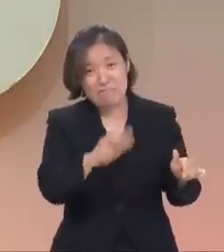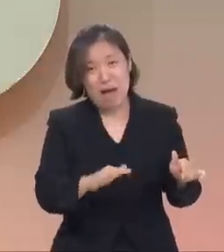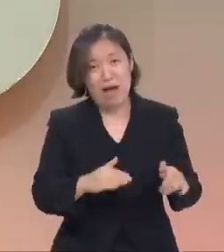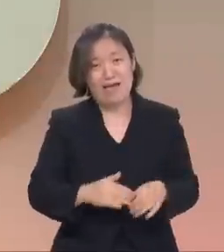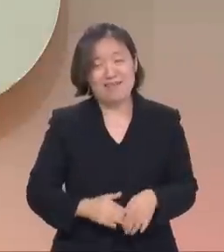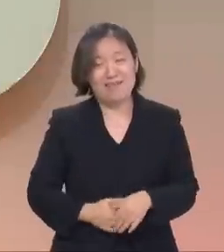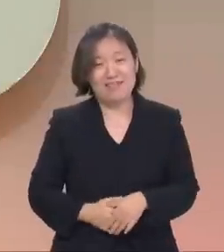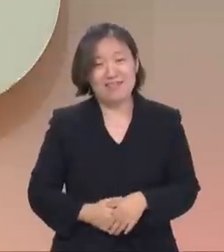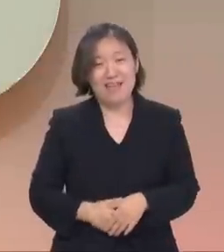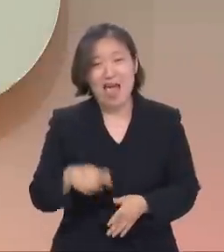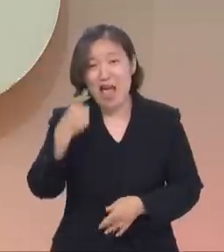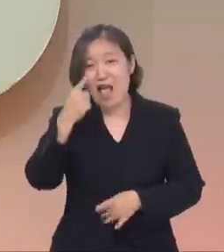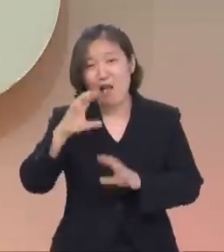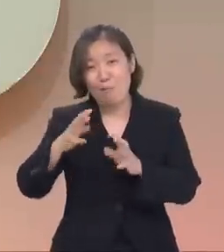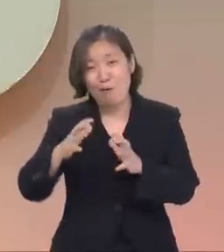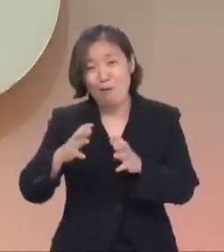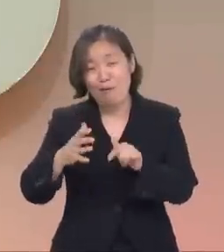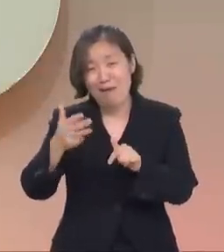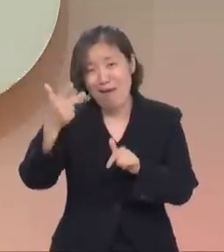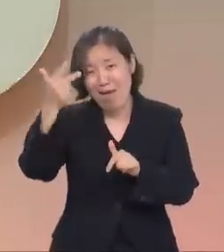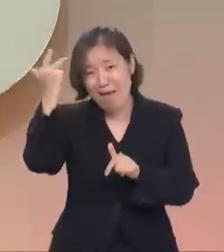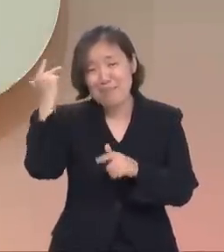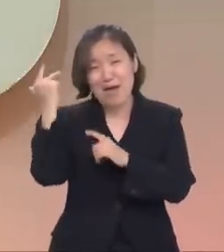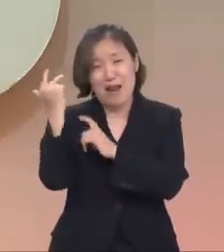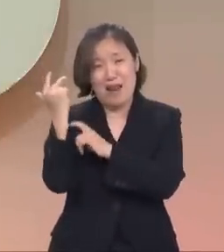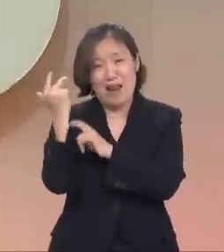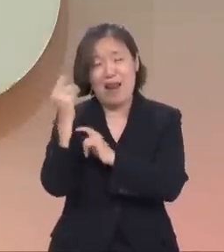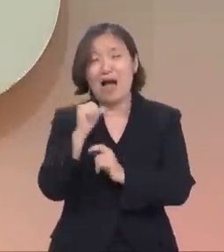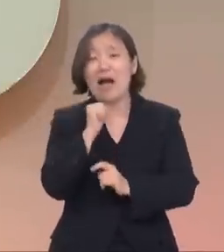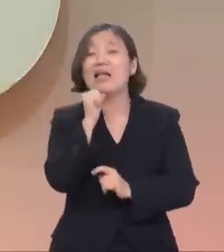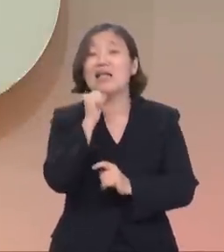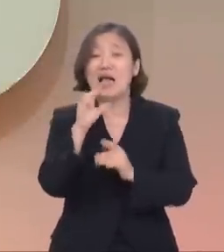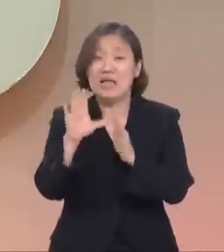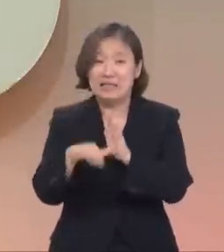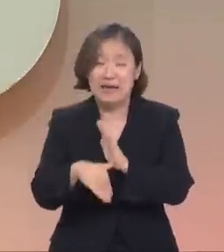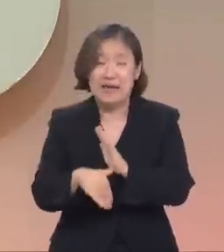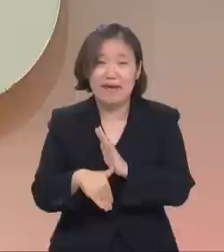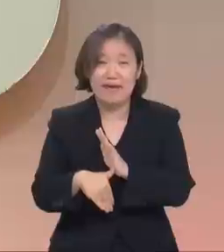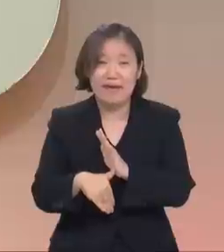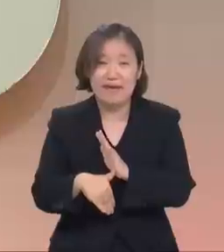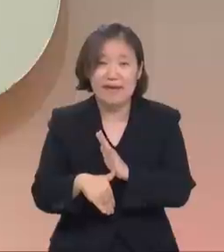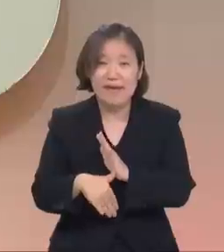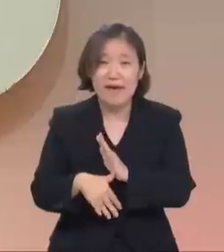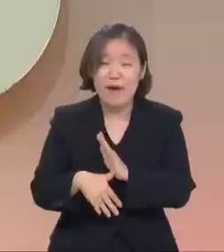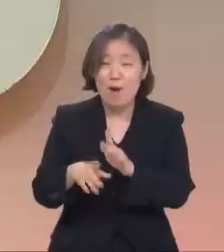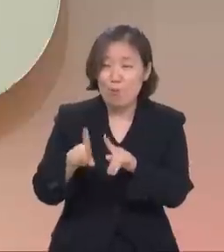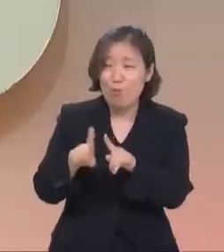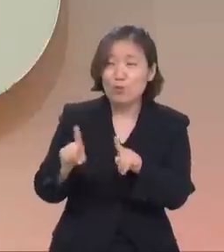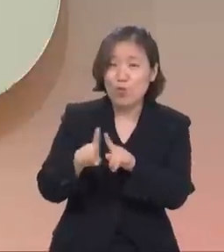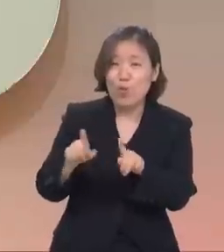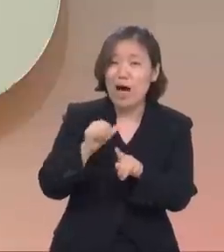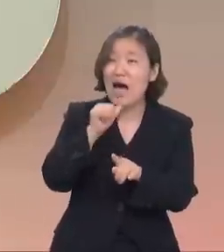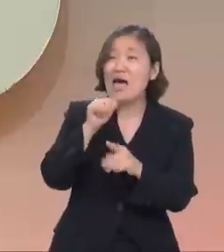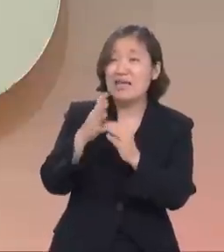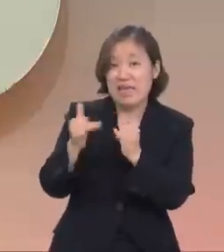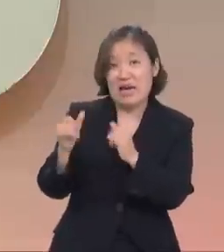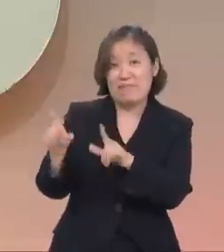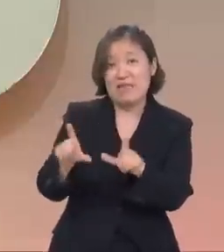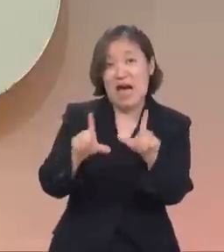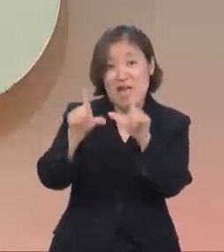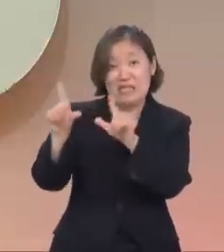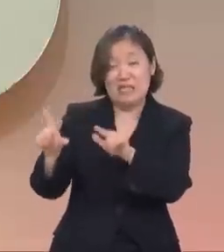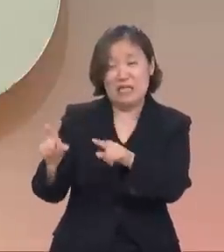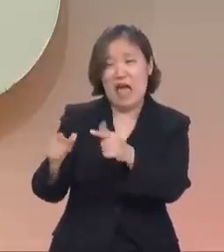일본이 옛날에 많이 열악했던 그런 시절에 서민들이 살던 집은